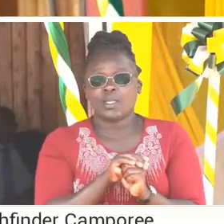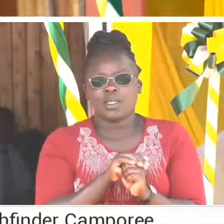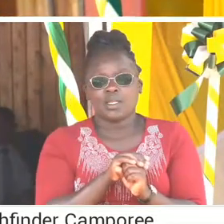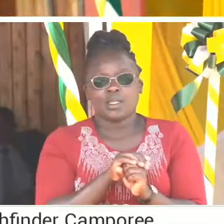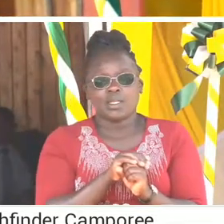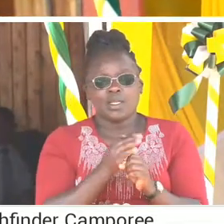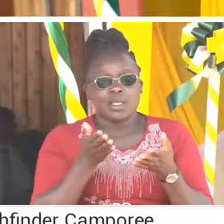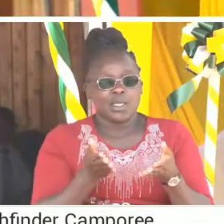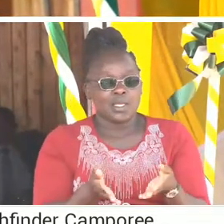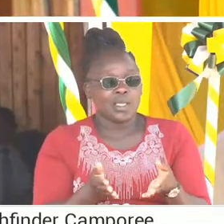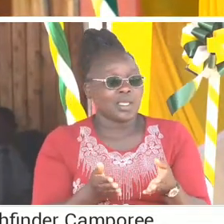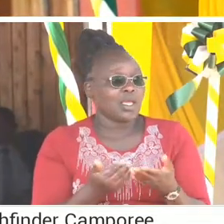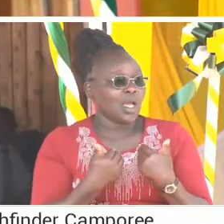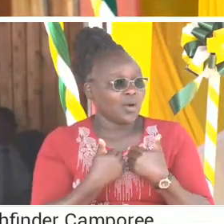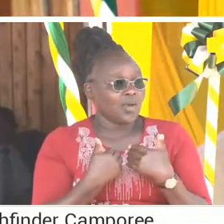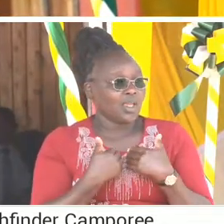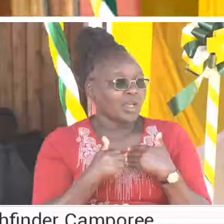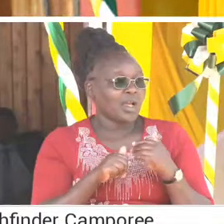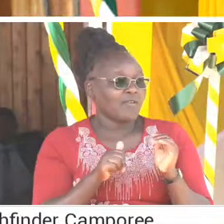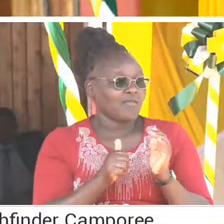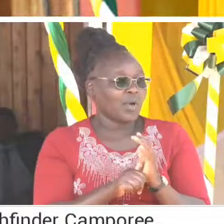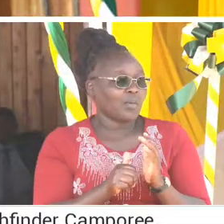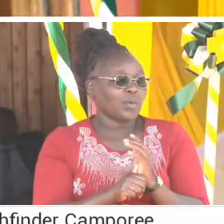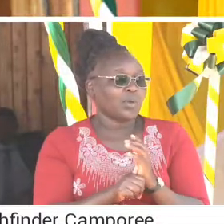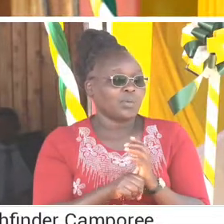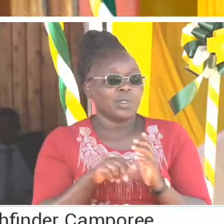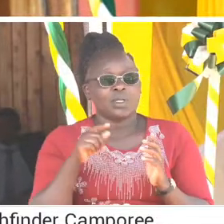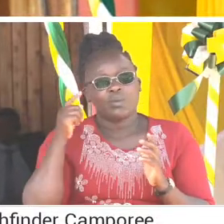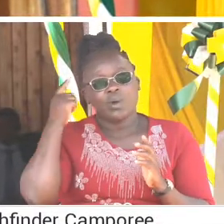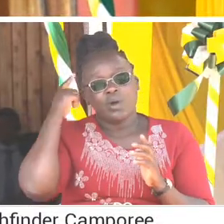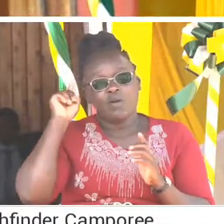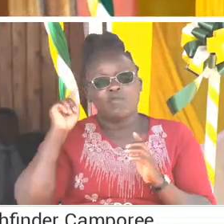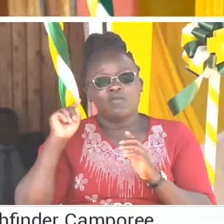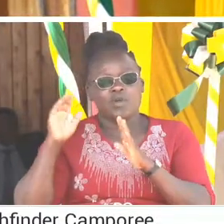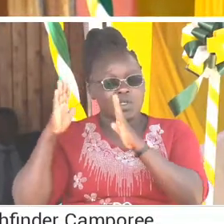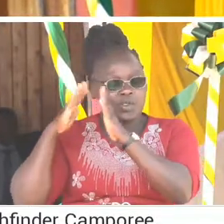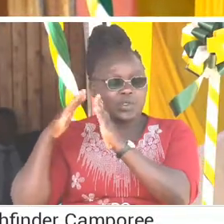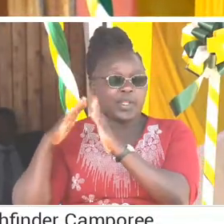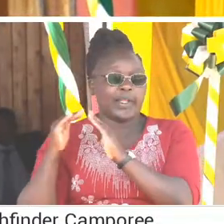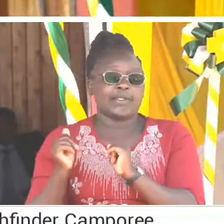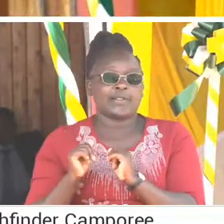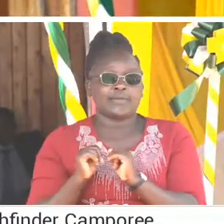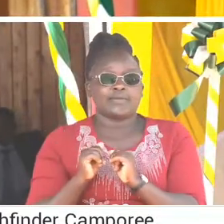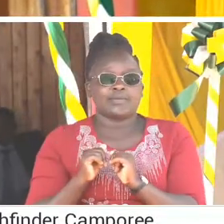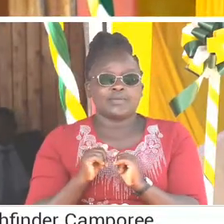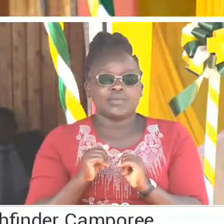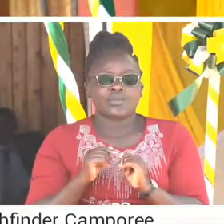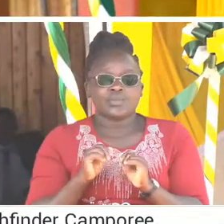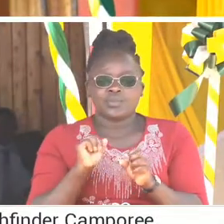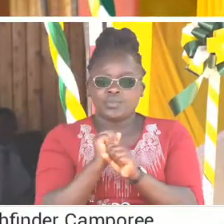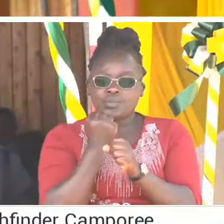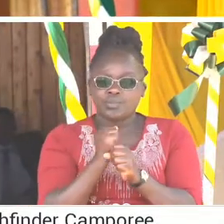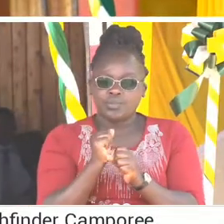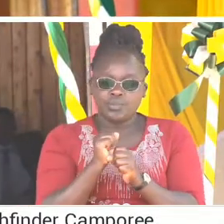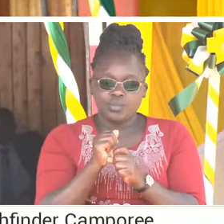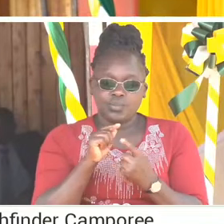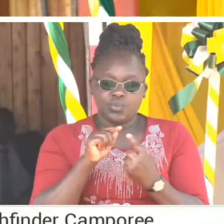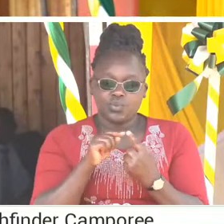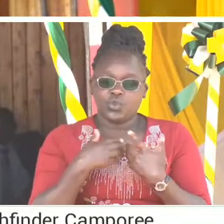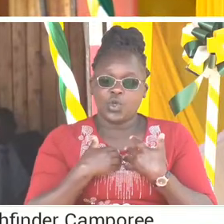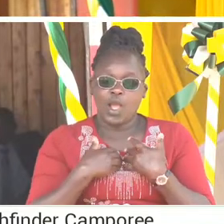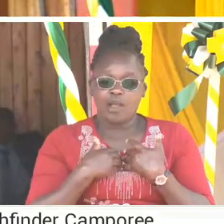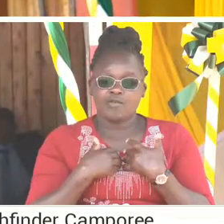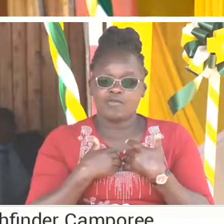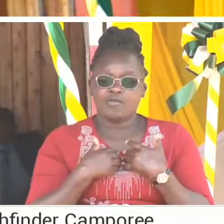Hatungeweza kuruhusiwa kuchimba choo sehemu hii kwa sababu ina mipango yake. So tunaomba sana mgeni wa heshima kama